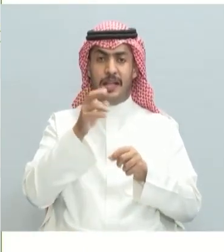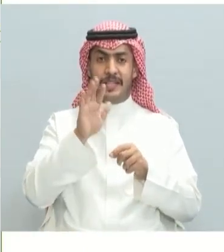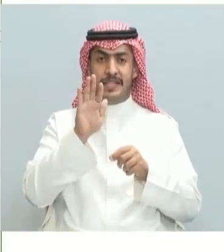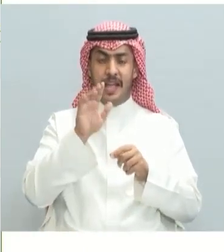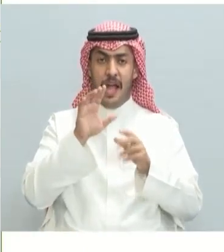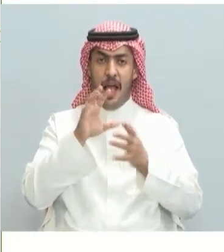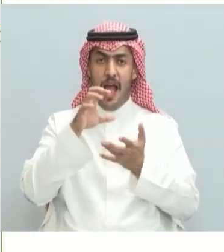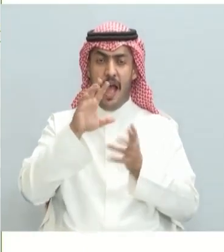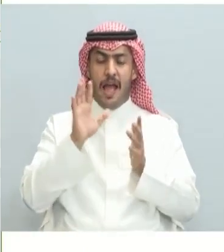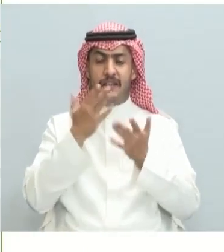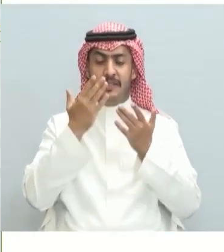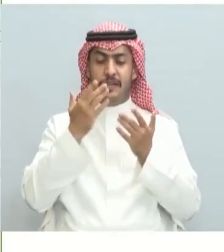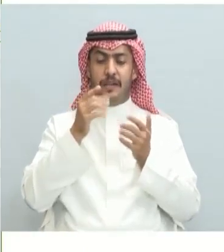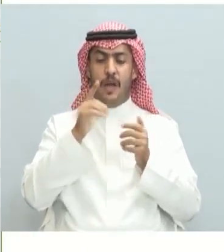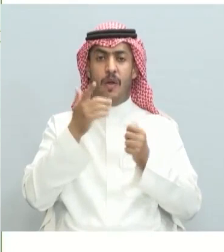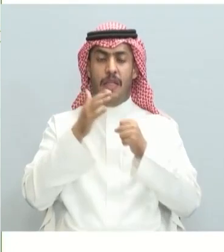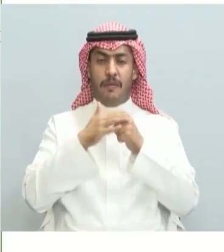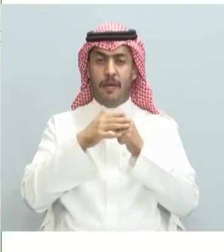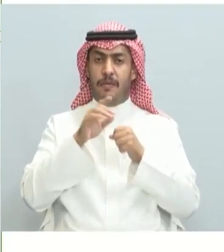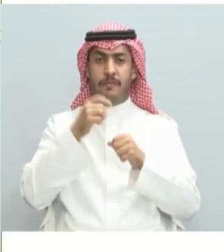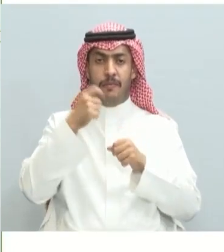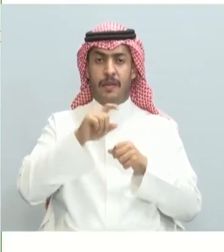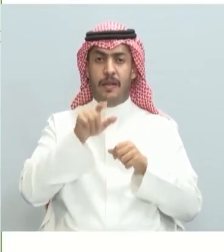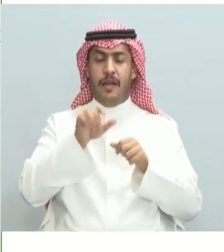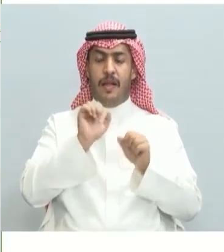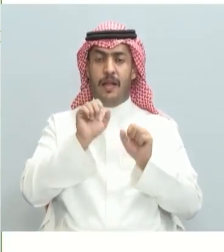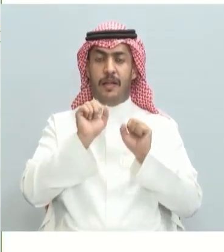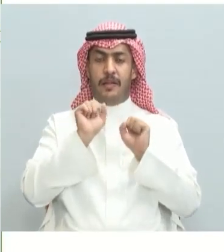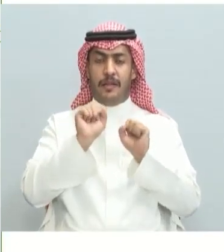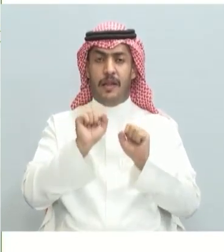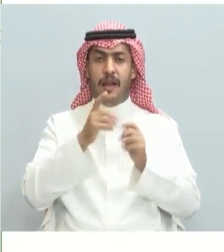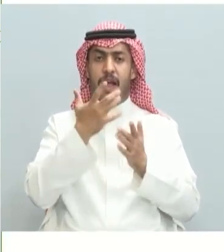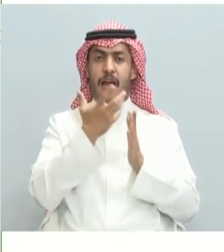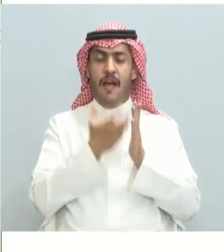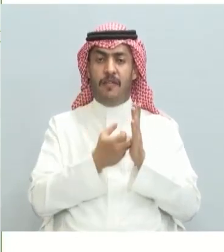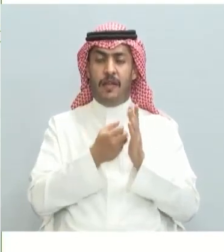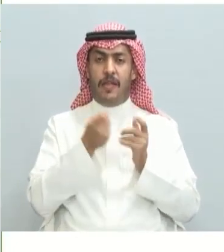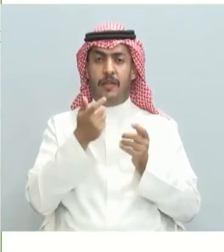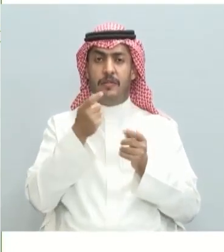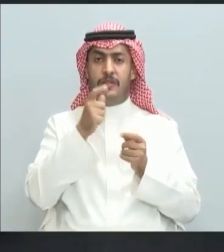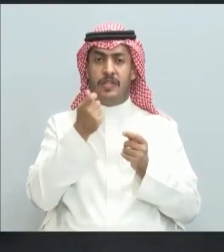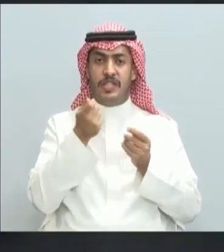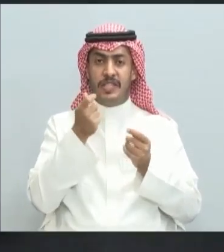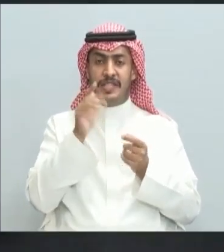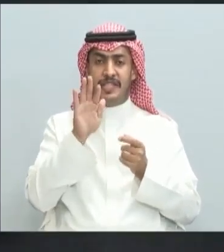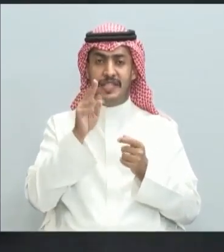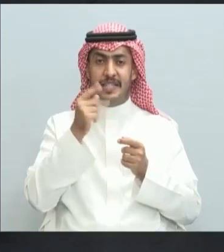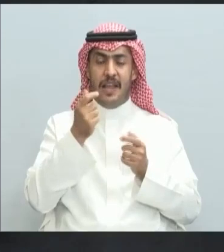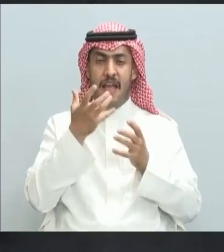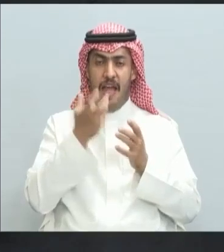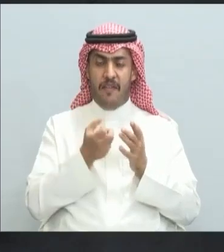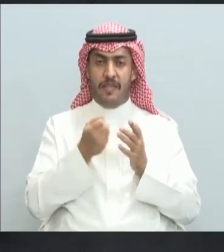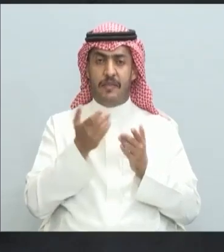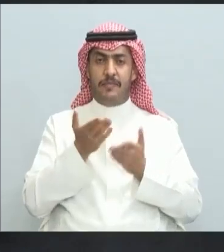والخدمات بكل تاكيد لا فهي فقط لتخزين القيمه الماليه اي اني احتفظ